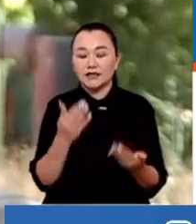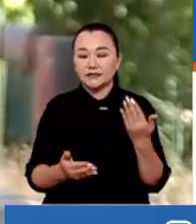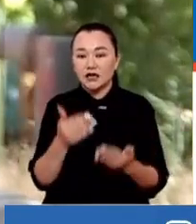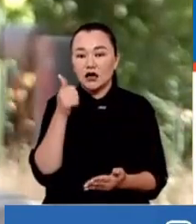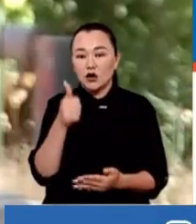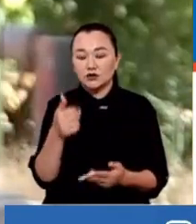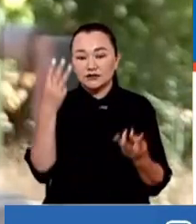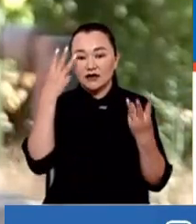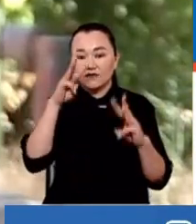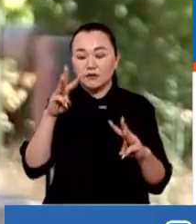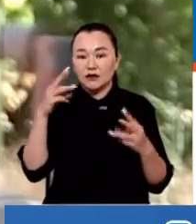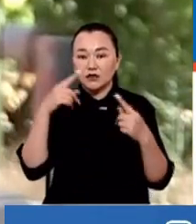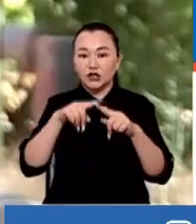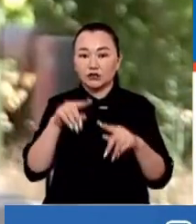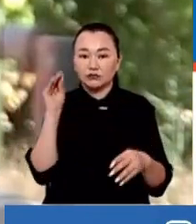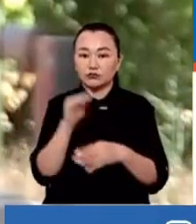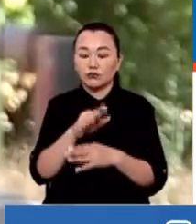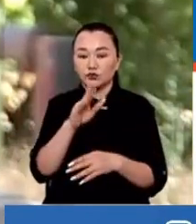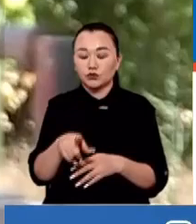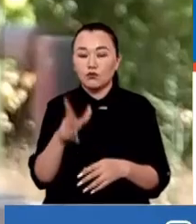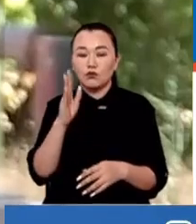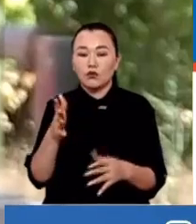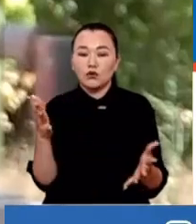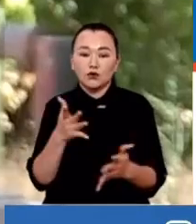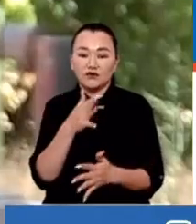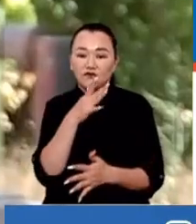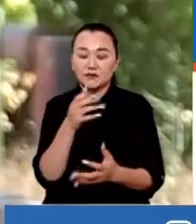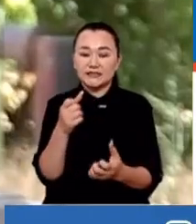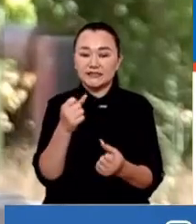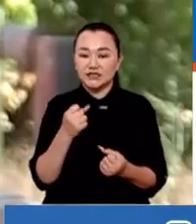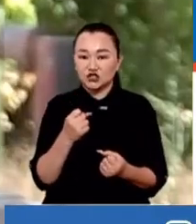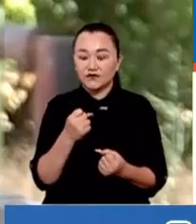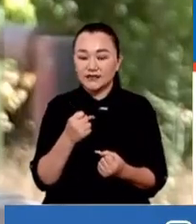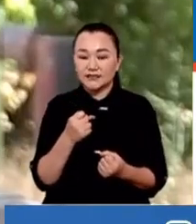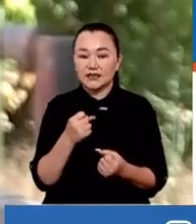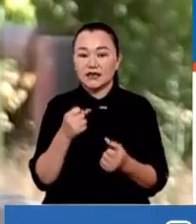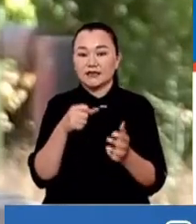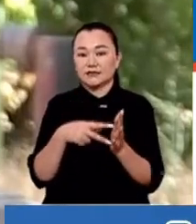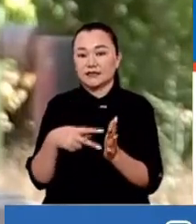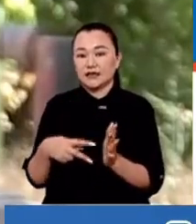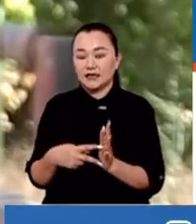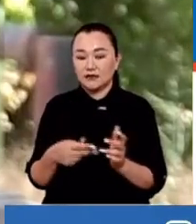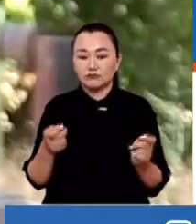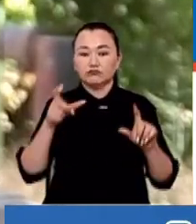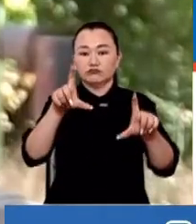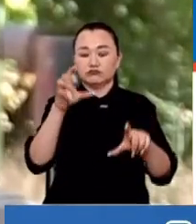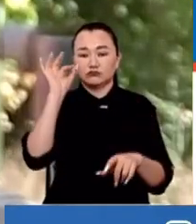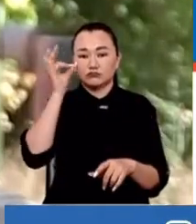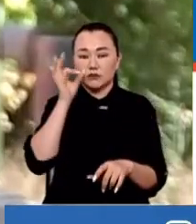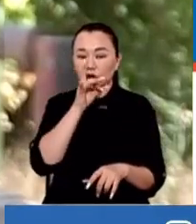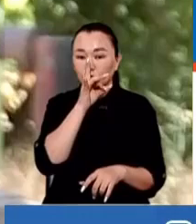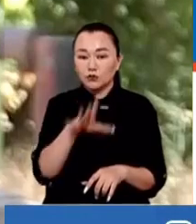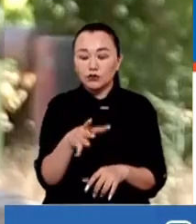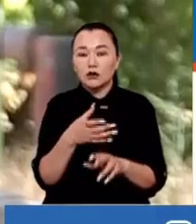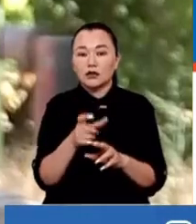хорошее современное овощехранилище, оно будет в какой-то степени сдерживать цены. И, во-вторых, те